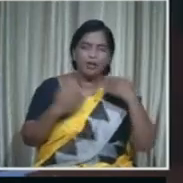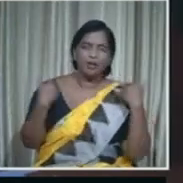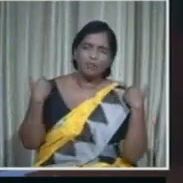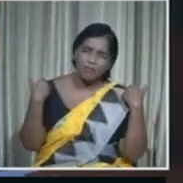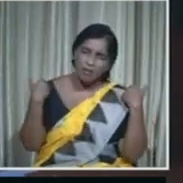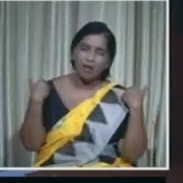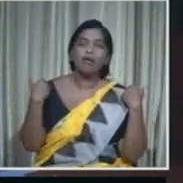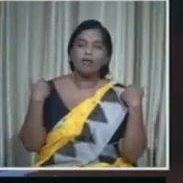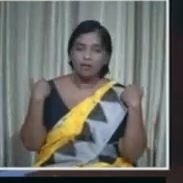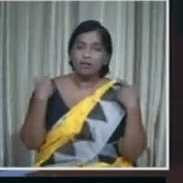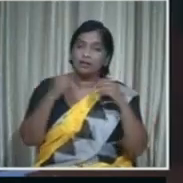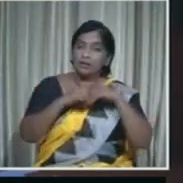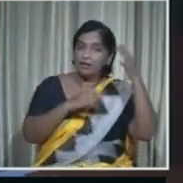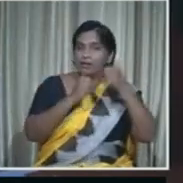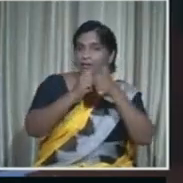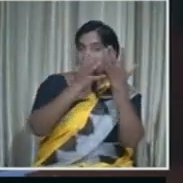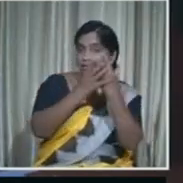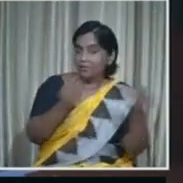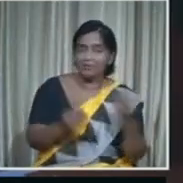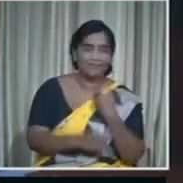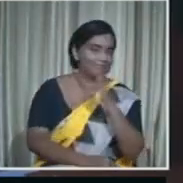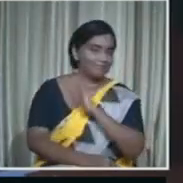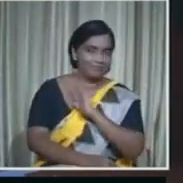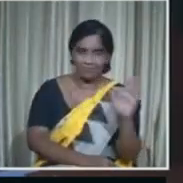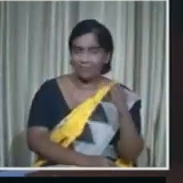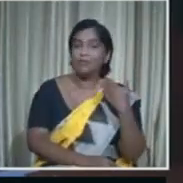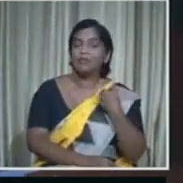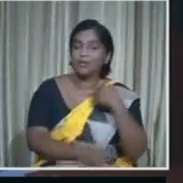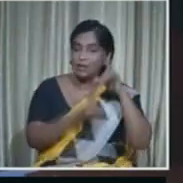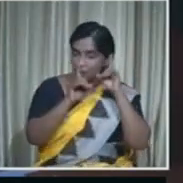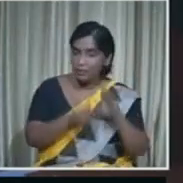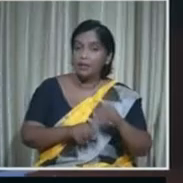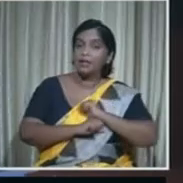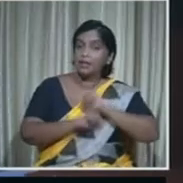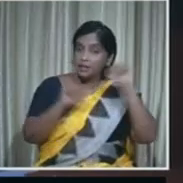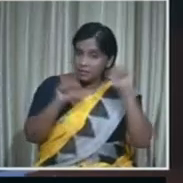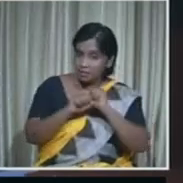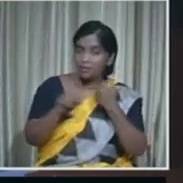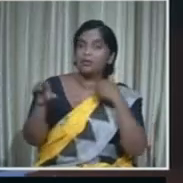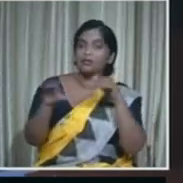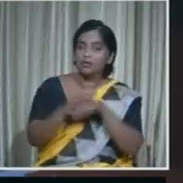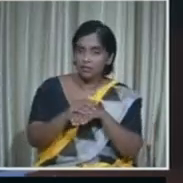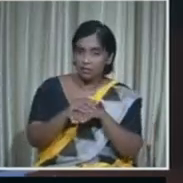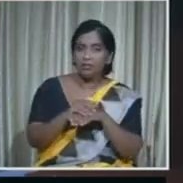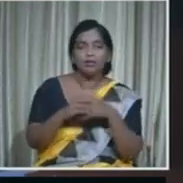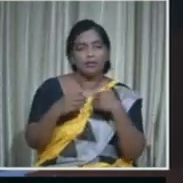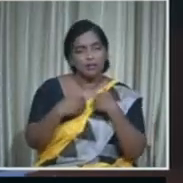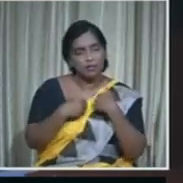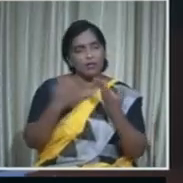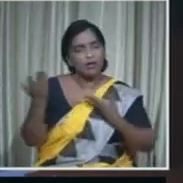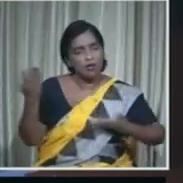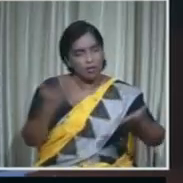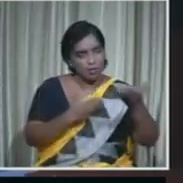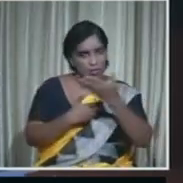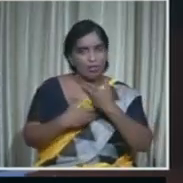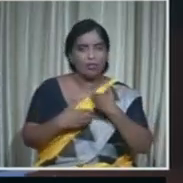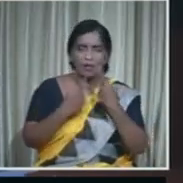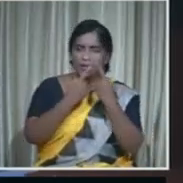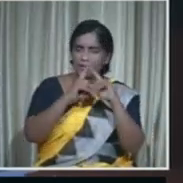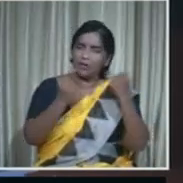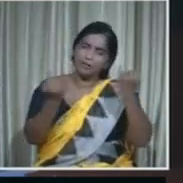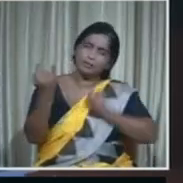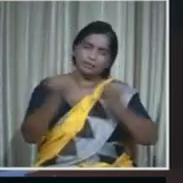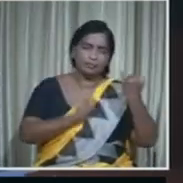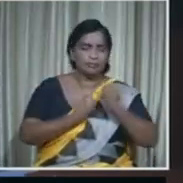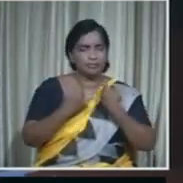වැටිමින් මේක කෙලවරෙවි කියලා එහෙම වෙන්නේත් නැහැ. ඒ වගේම අපි මේ උද්ඝෝෂණ යොදන් යෙදෙන අයගෙන් අපි කවුරුත් විවිධ චෝදනා අපිට එල්ල කරන්න